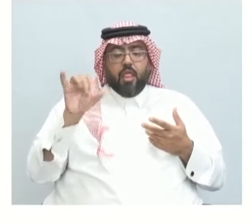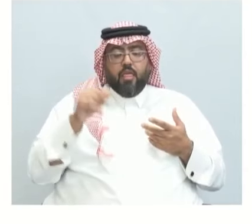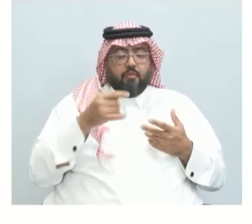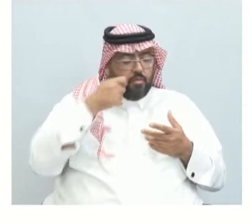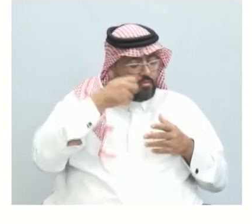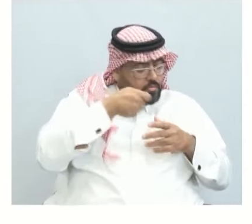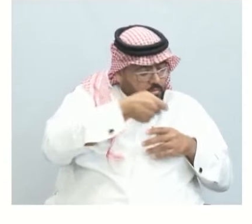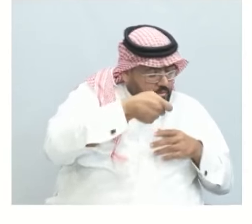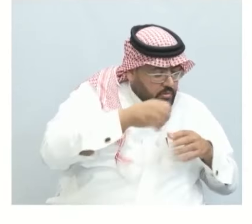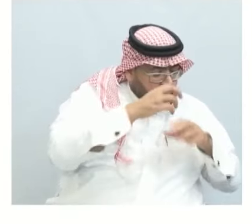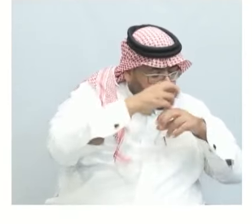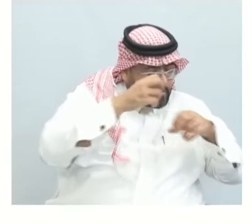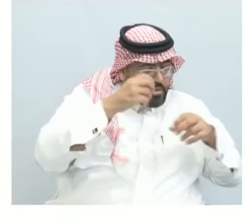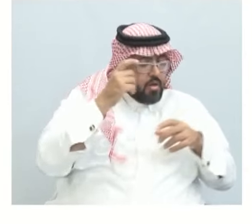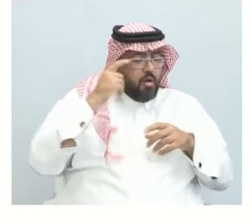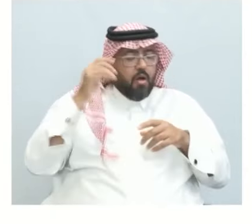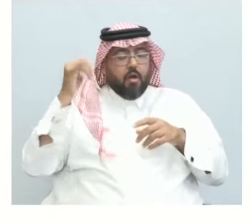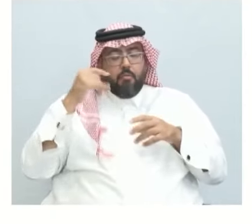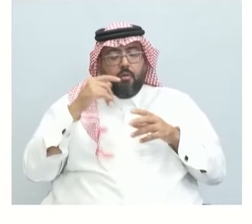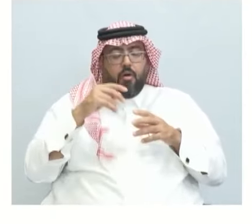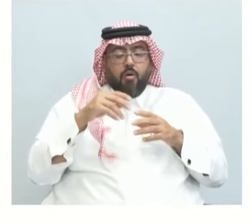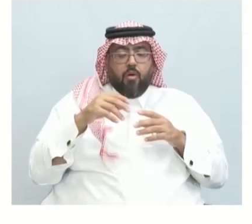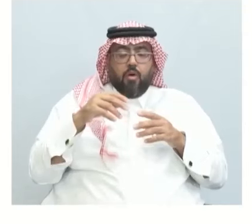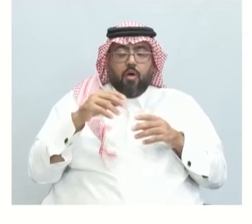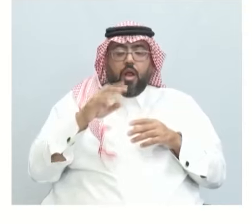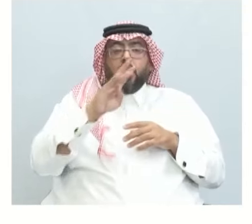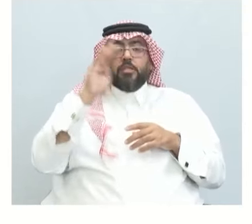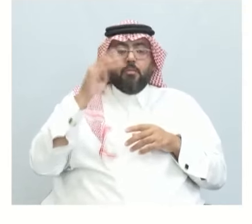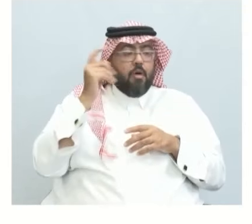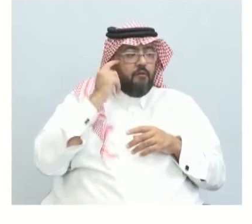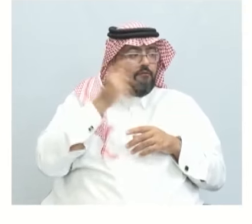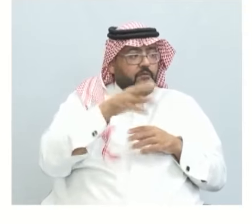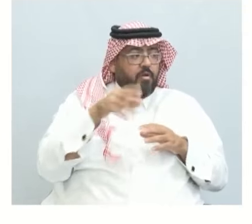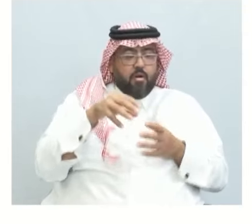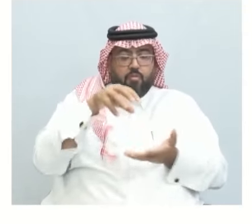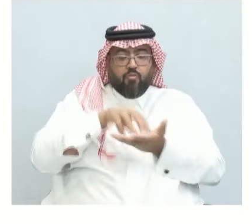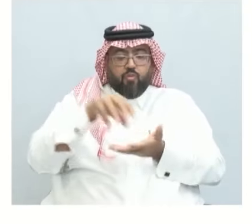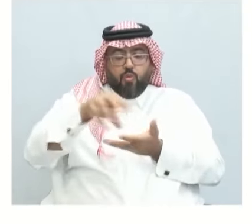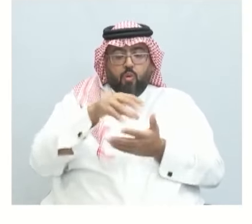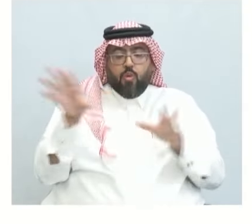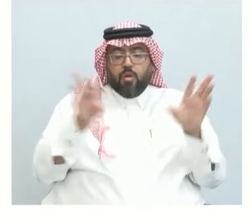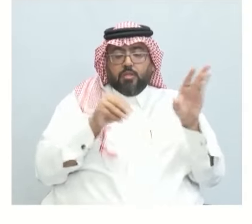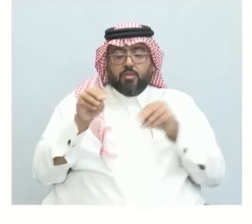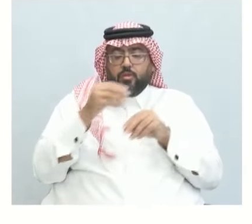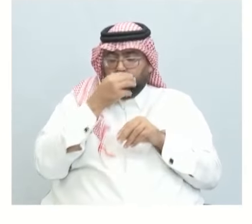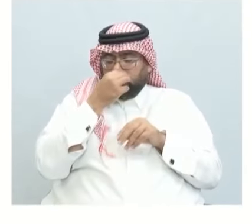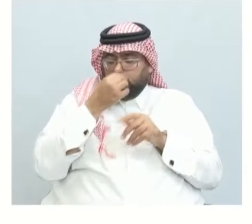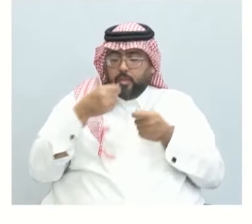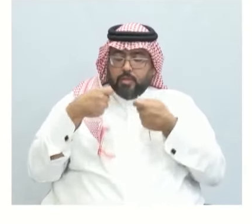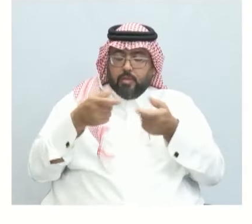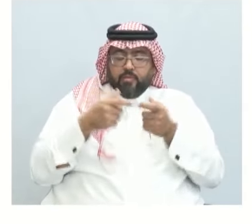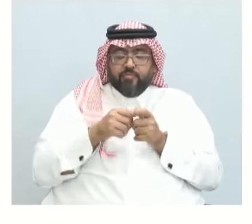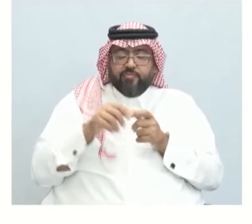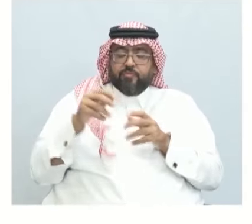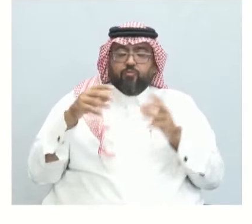تتبع الاثر وعلم الانساب والكهانه والفلك وكان لهم منتديات واسواق للتجاره والتحكيم